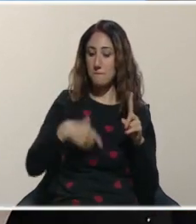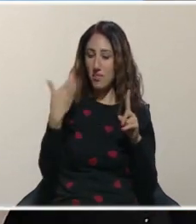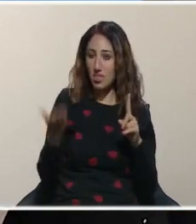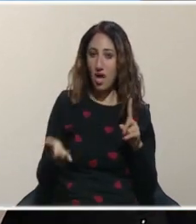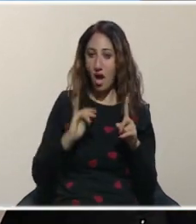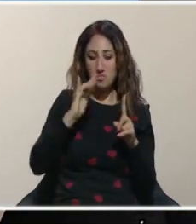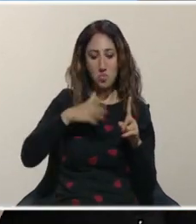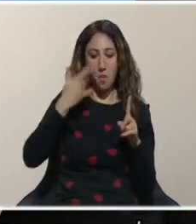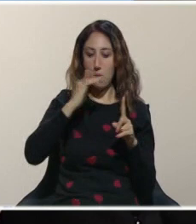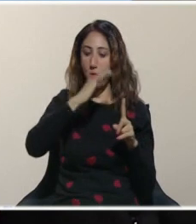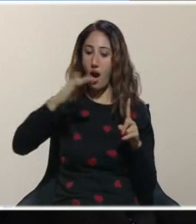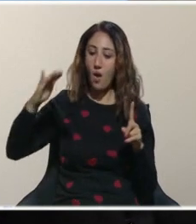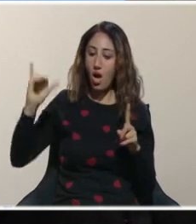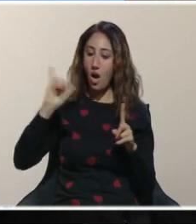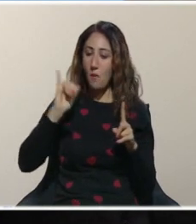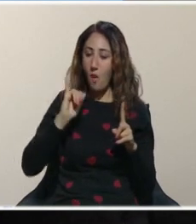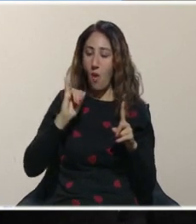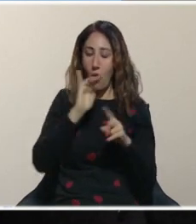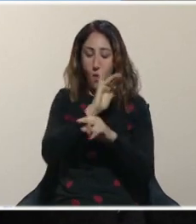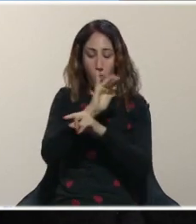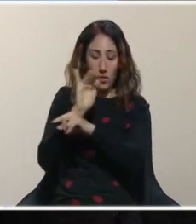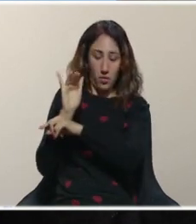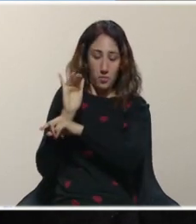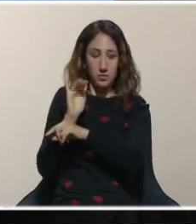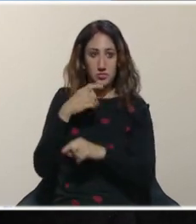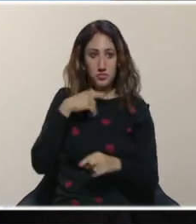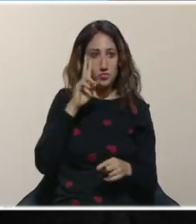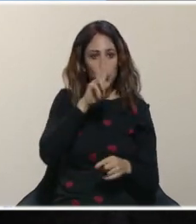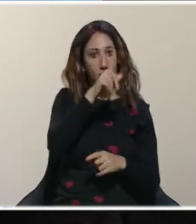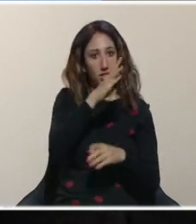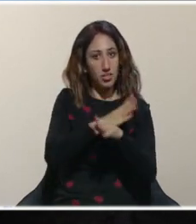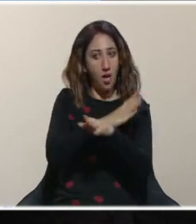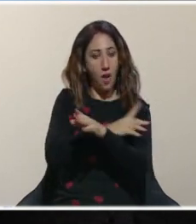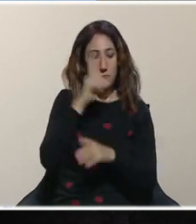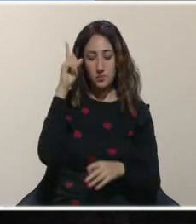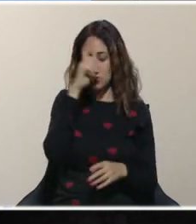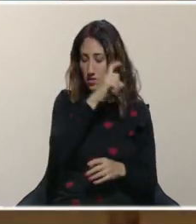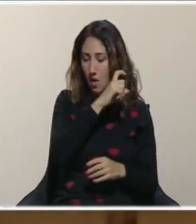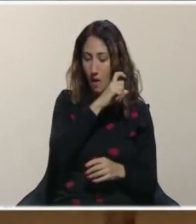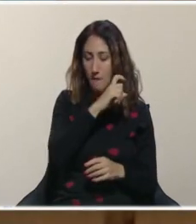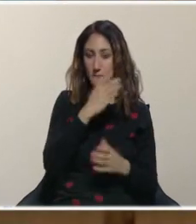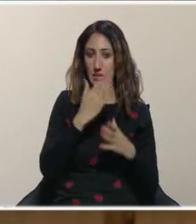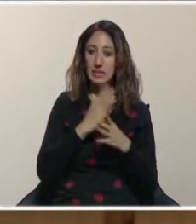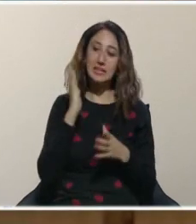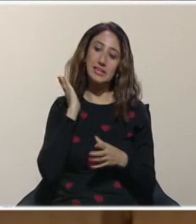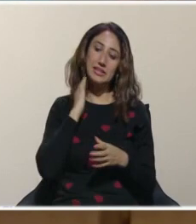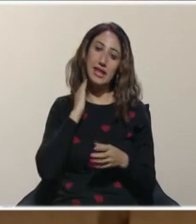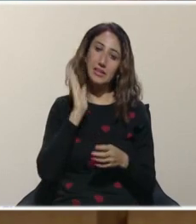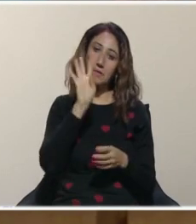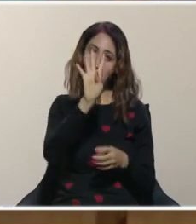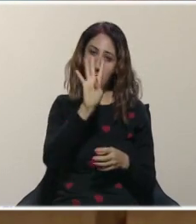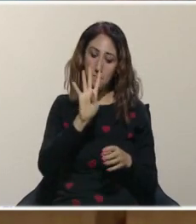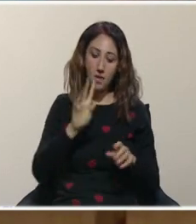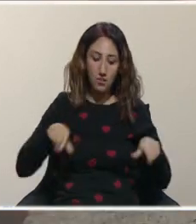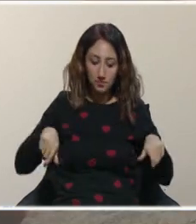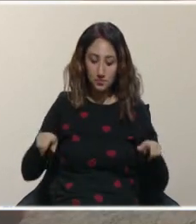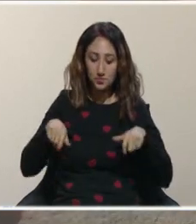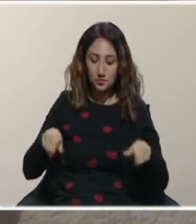بجد. ومهما اقول لكم حجم التضحيه عشان تقدر تخدم اربعه مصابين بضمور